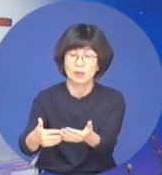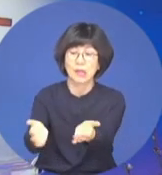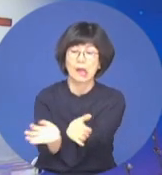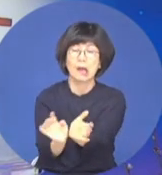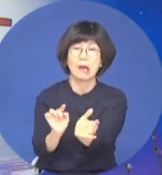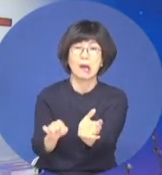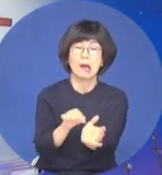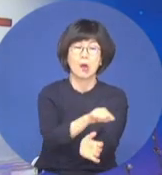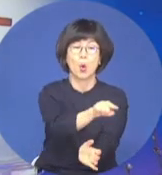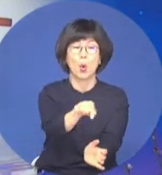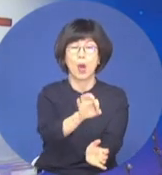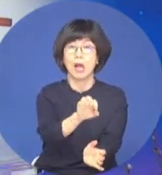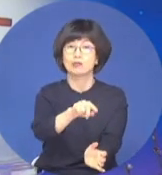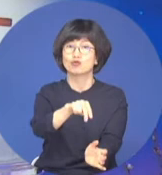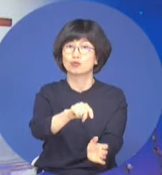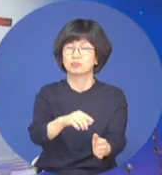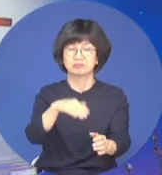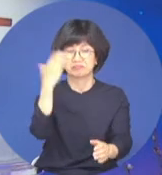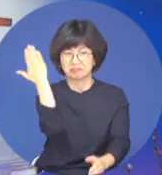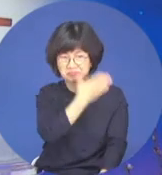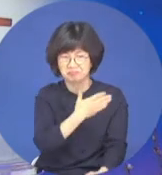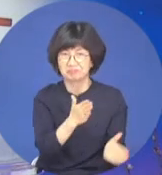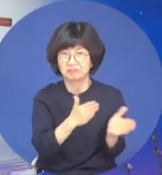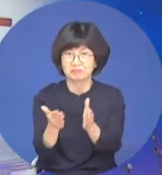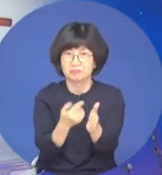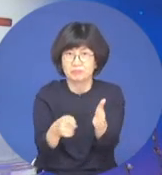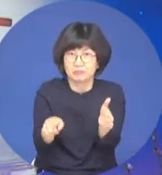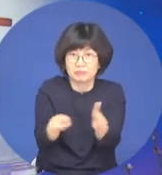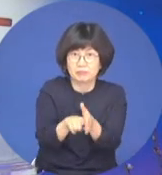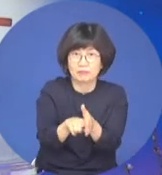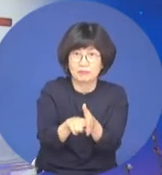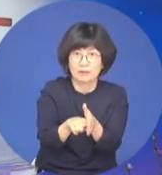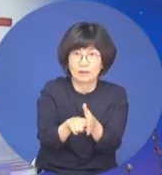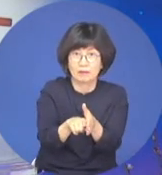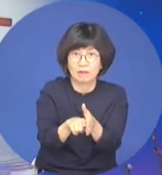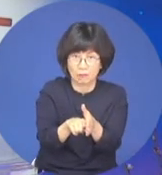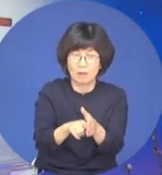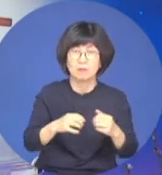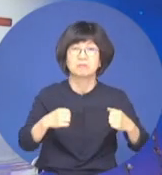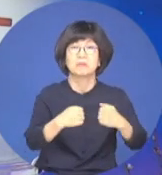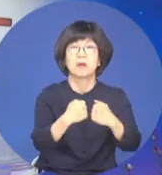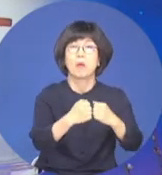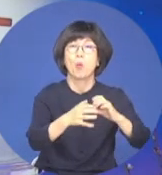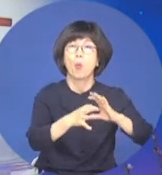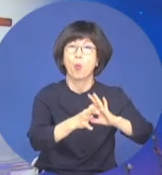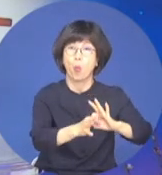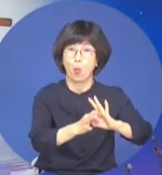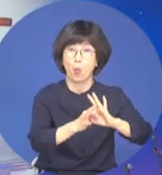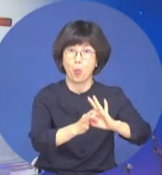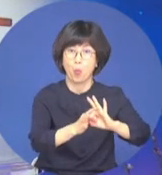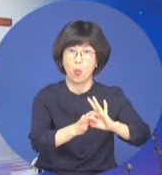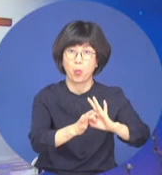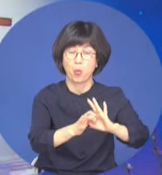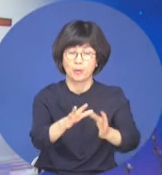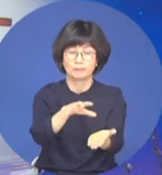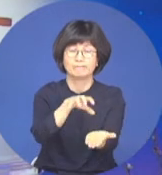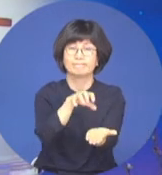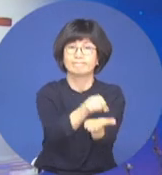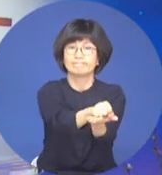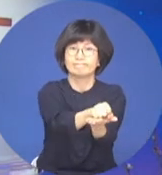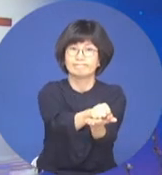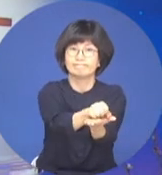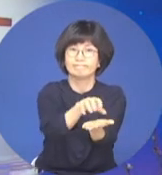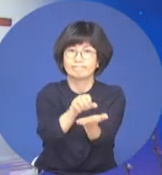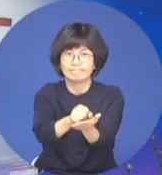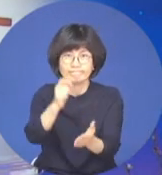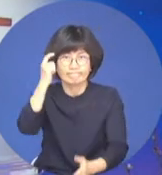확실하게 정리하기 위하여 서진 남진을 통해서 이제 아수르를 이제 공략을 해 나가기